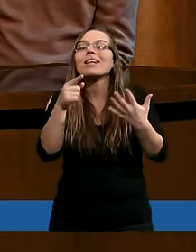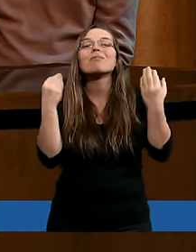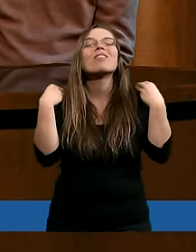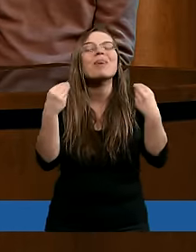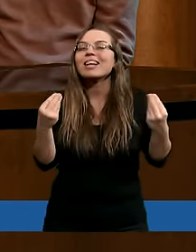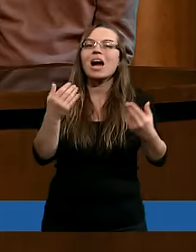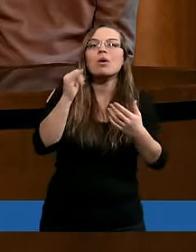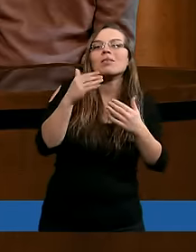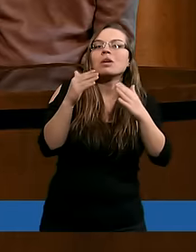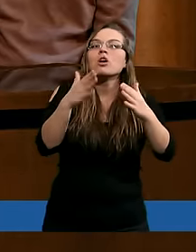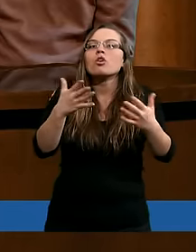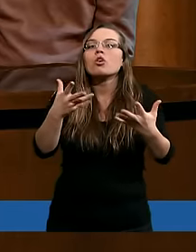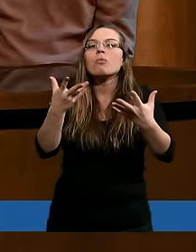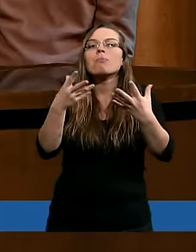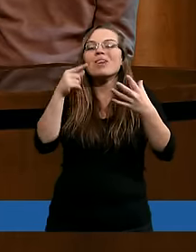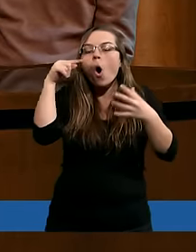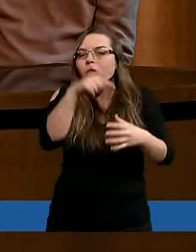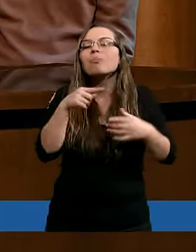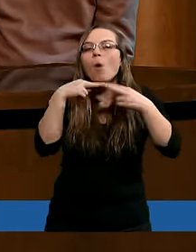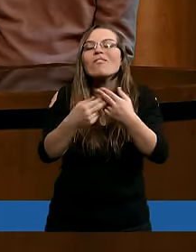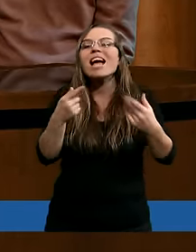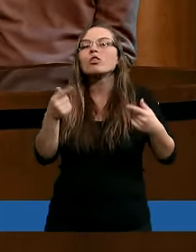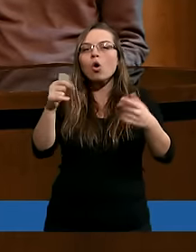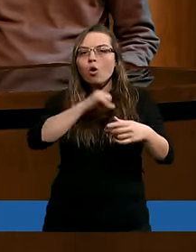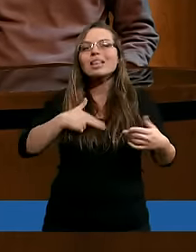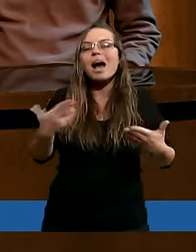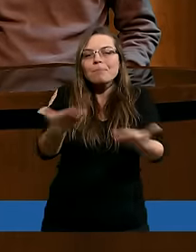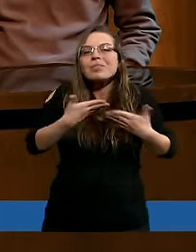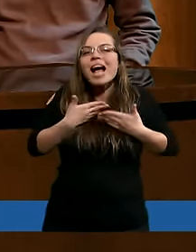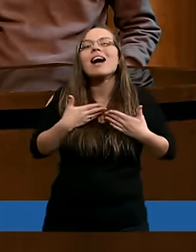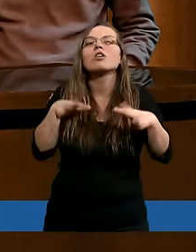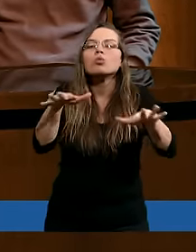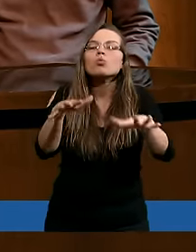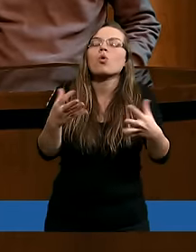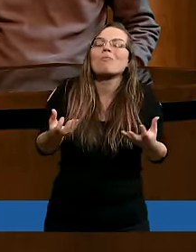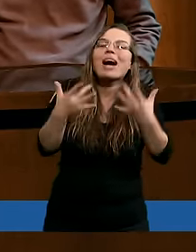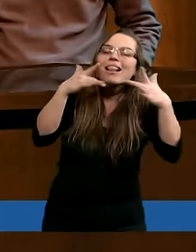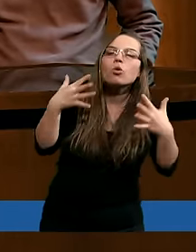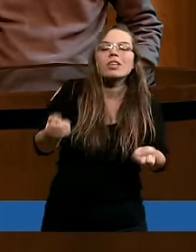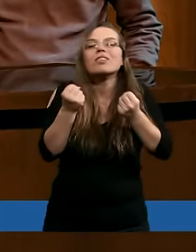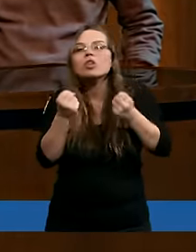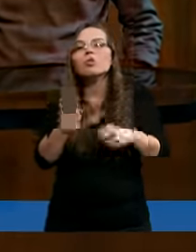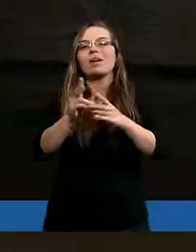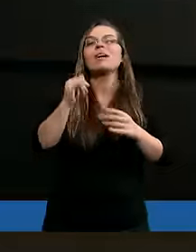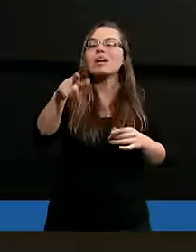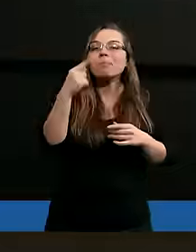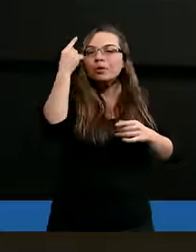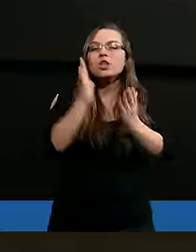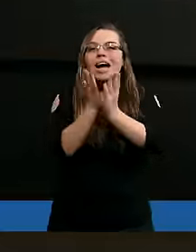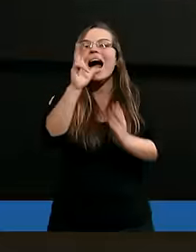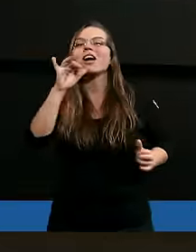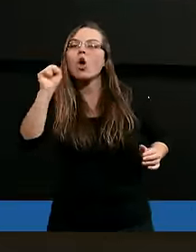która sama w sobie będzie nas odpowiednio ustawiała, odpowiednio nam dawała to wyważenie dobre w życiu. Tym bardziej, że Księga